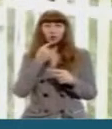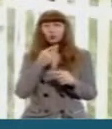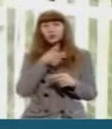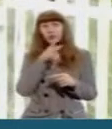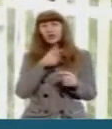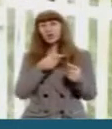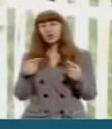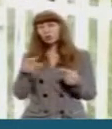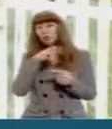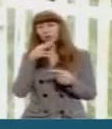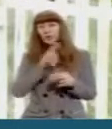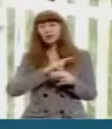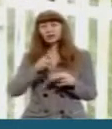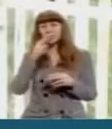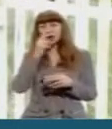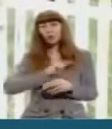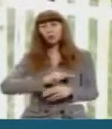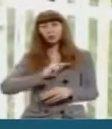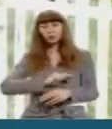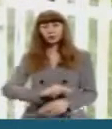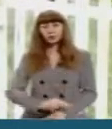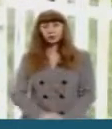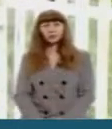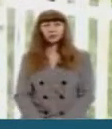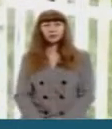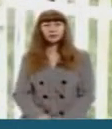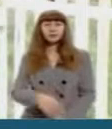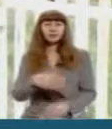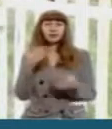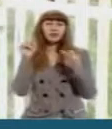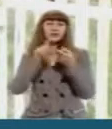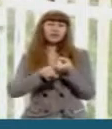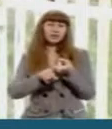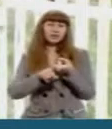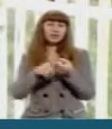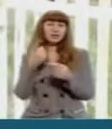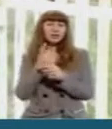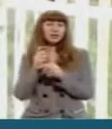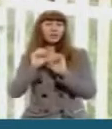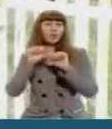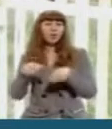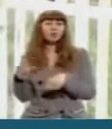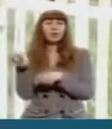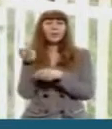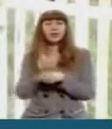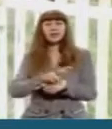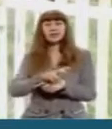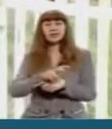бағдарламасы бойынша осы Краснозаменскінің ауылды округінің әкімшілігін осы